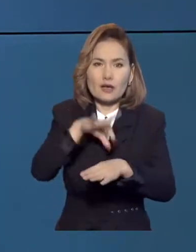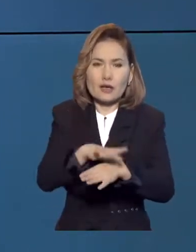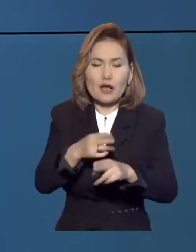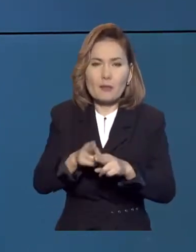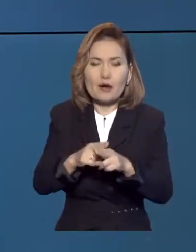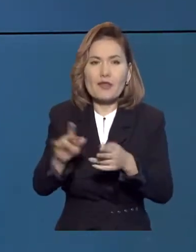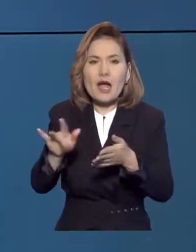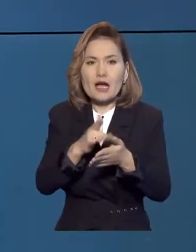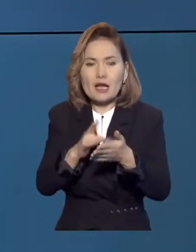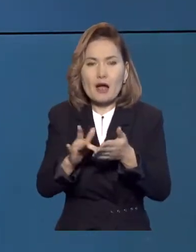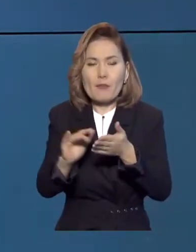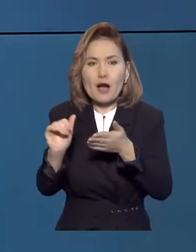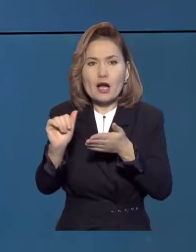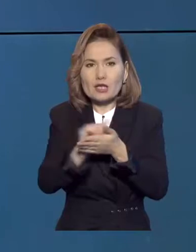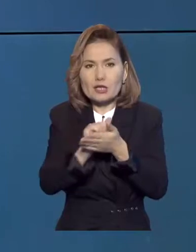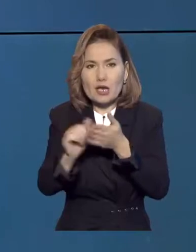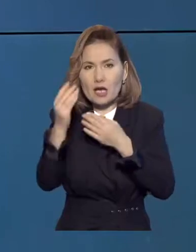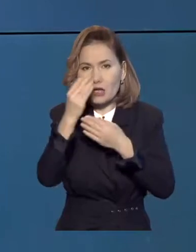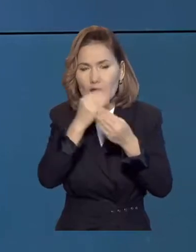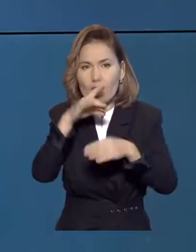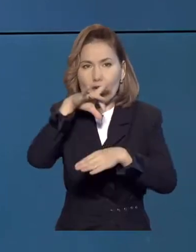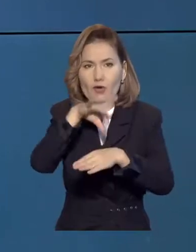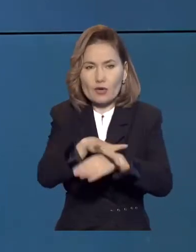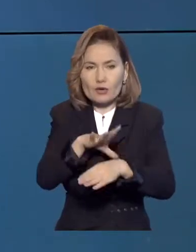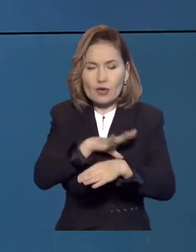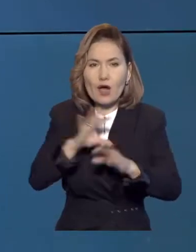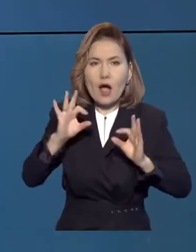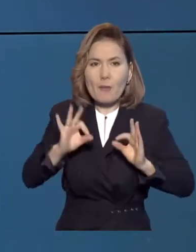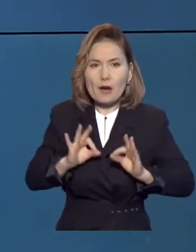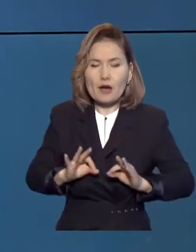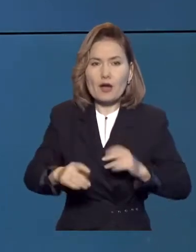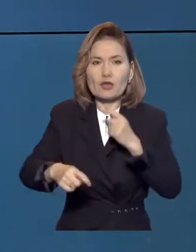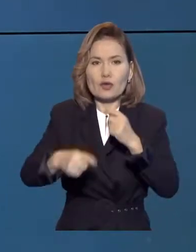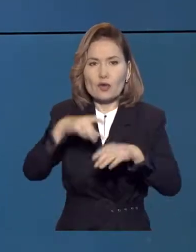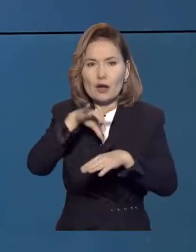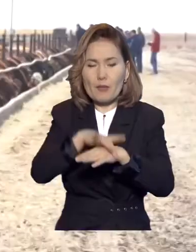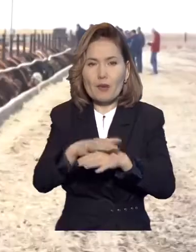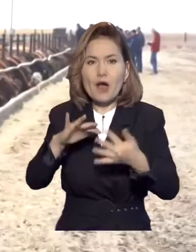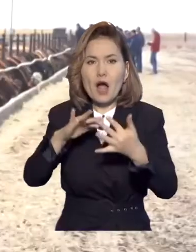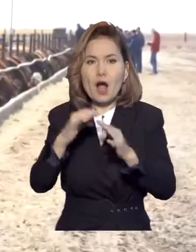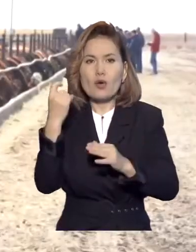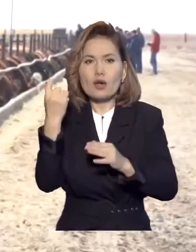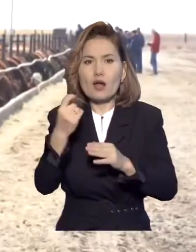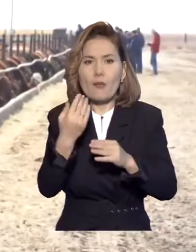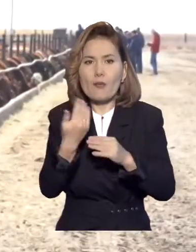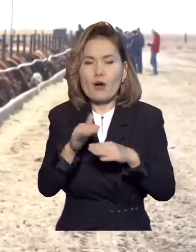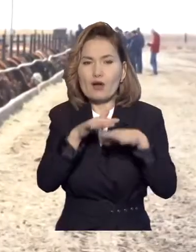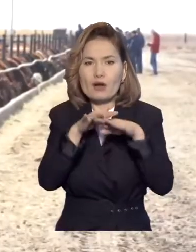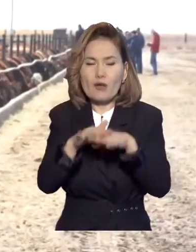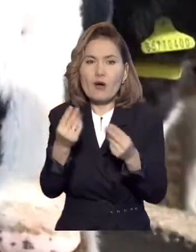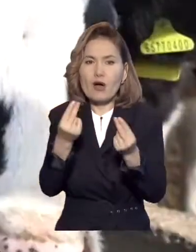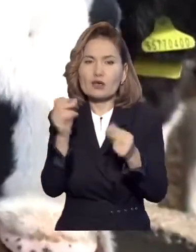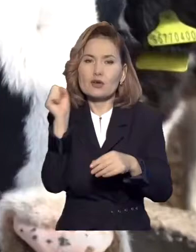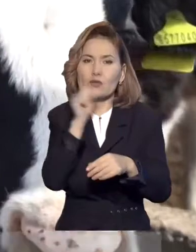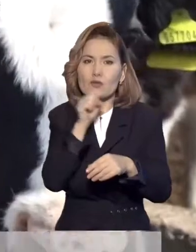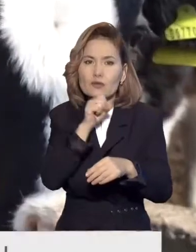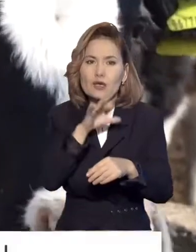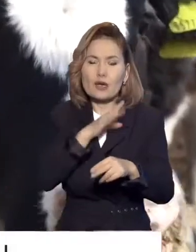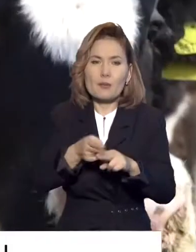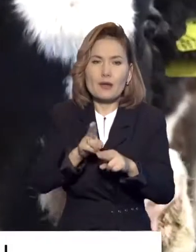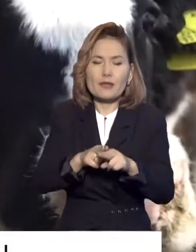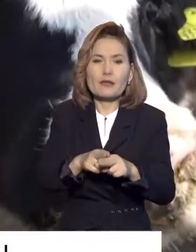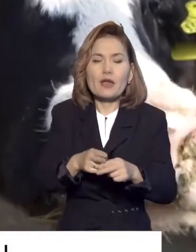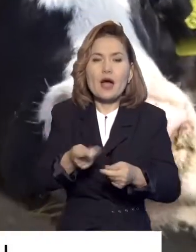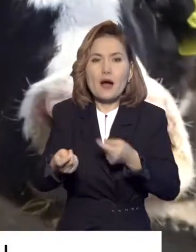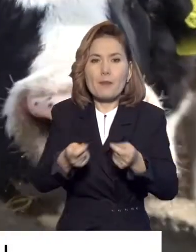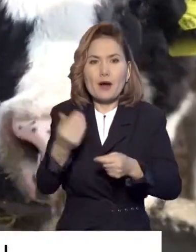жалған құжаттар прокурорлық тексеру барысында анықталды. Ауыл шаруашылығына бөлінген субсидияның қомақты бөлігі қолды болған. Салаға жауапты